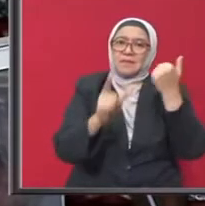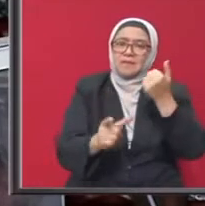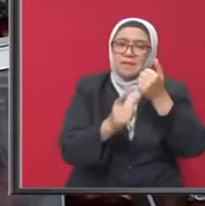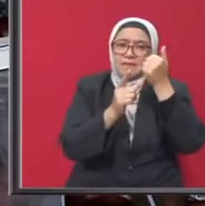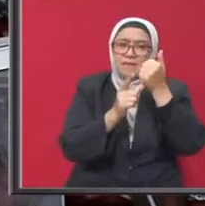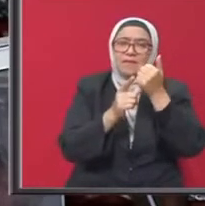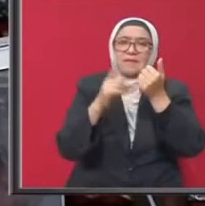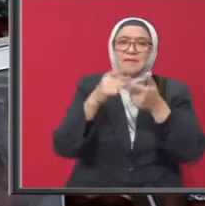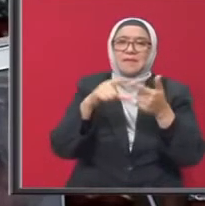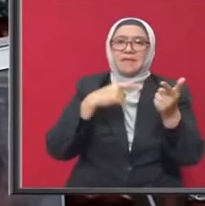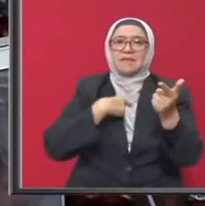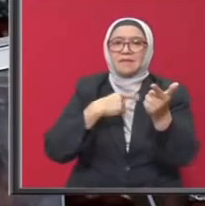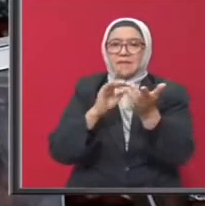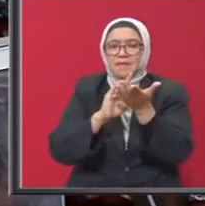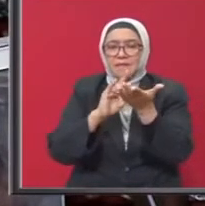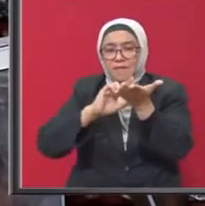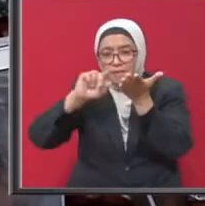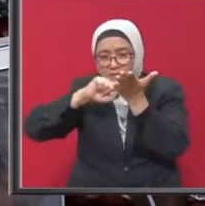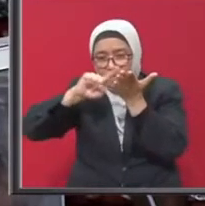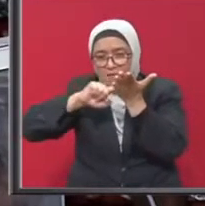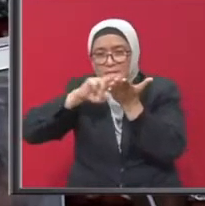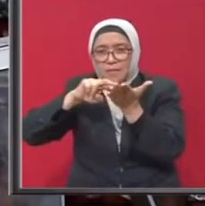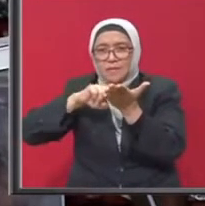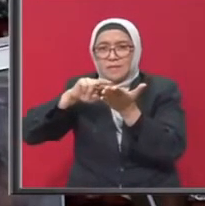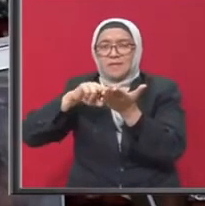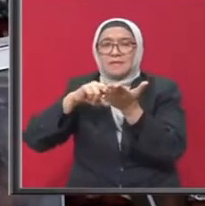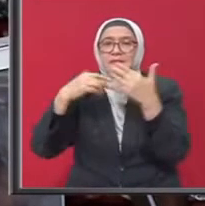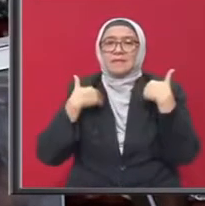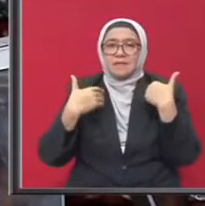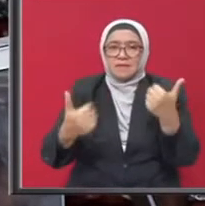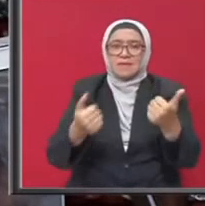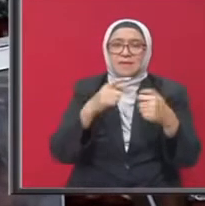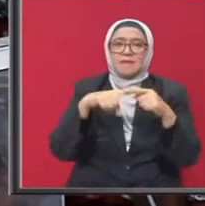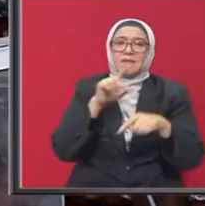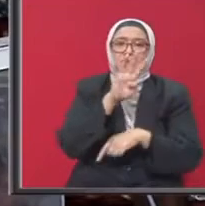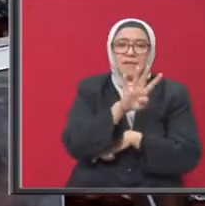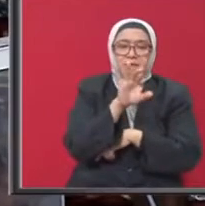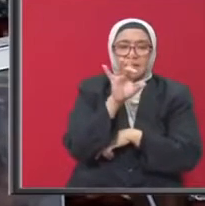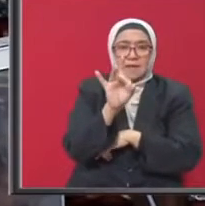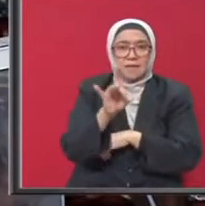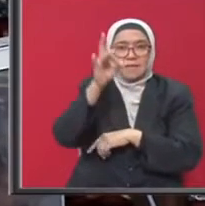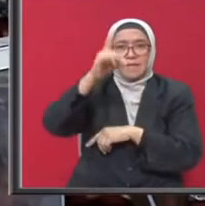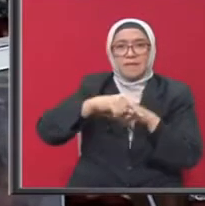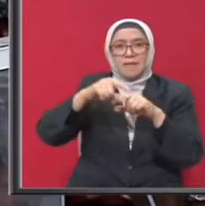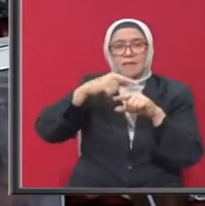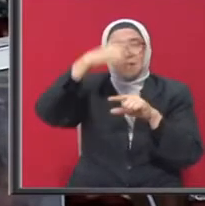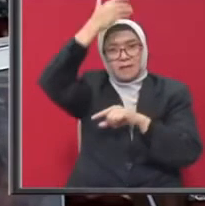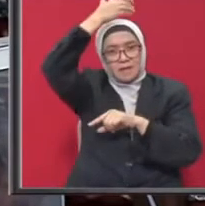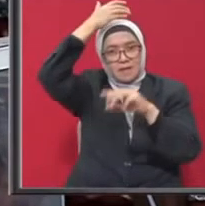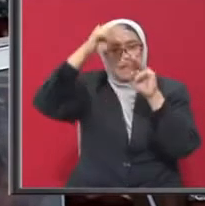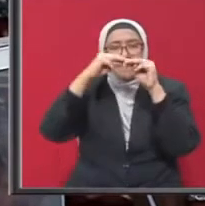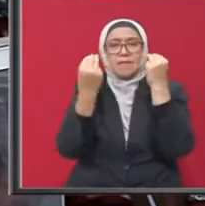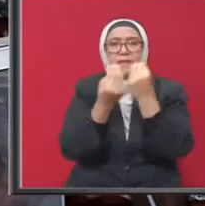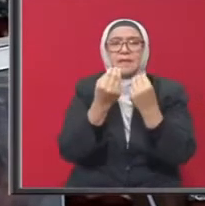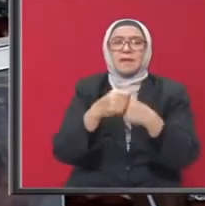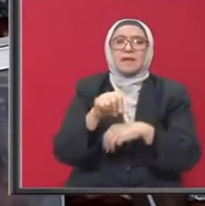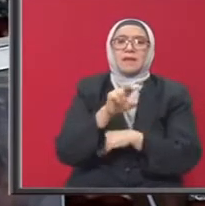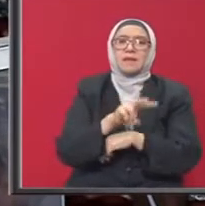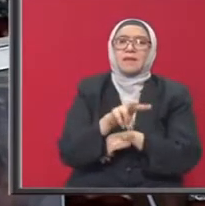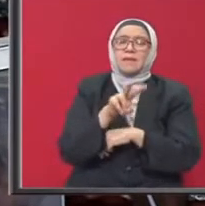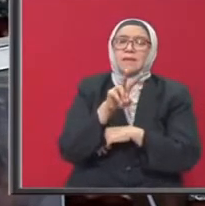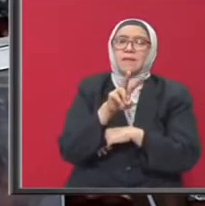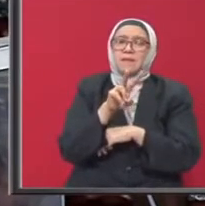kebajikan kanak-kanak Pak V8 cepetan jururawat masyarakat dan 200-500 24 jawatan